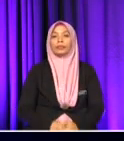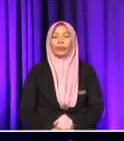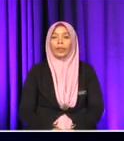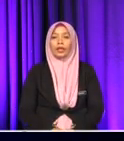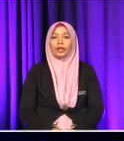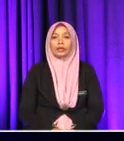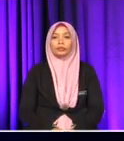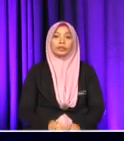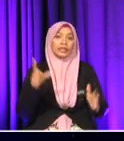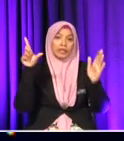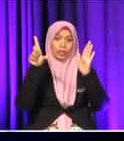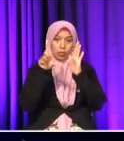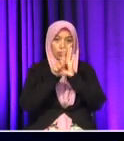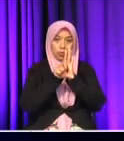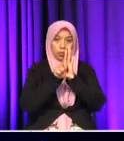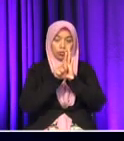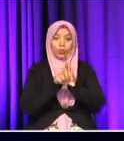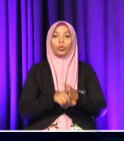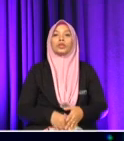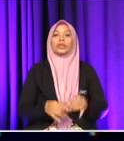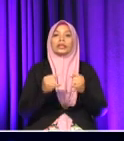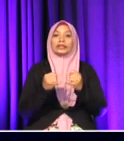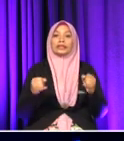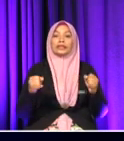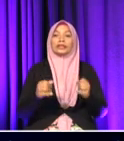logo jenis kombination